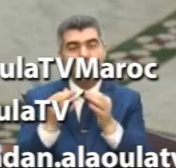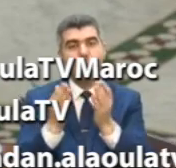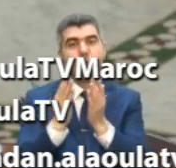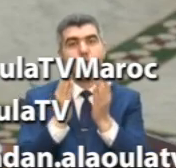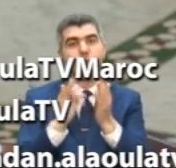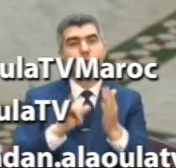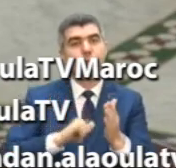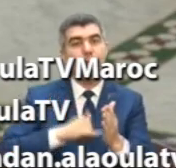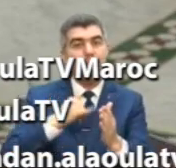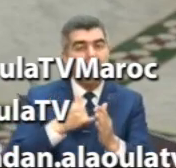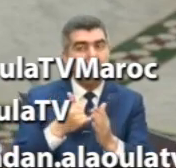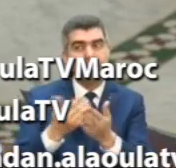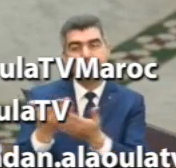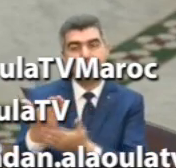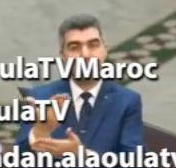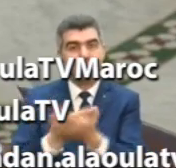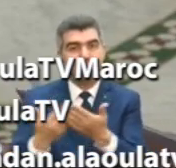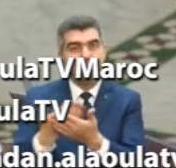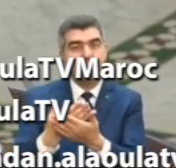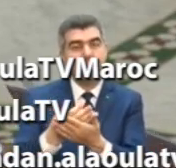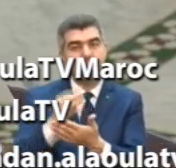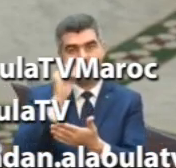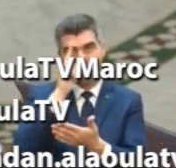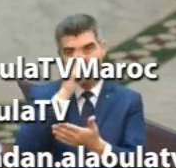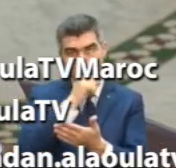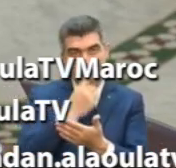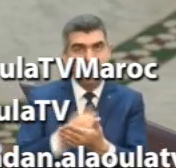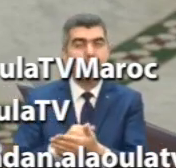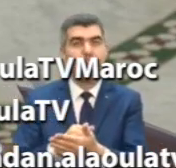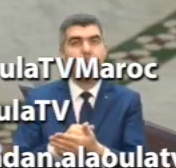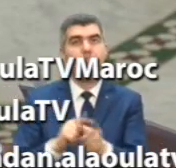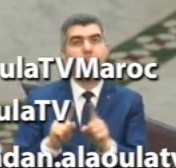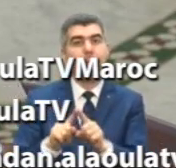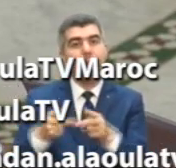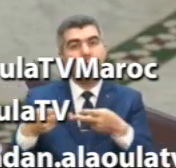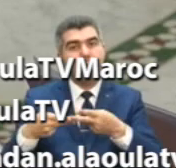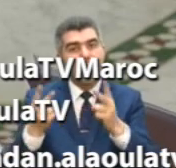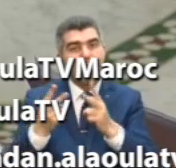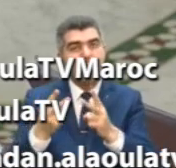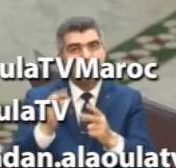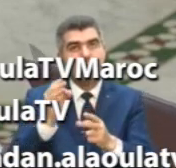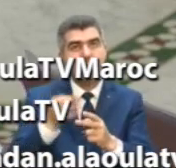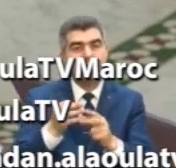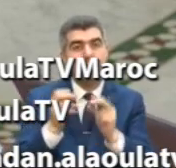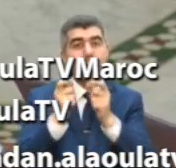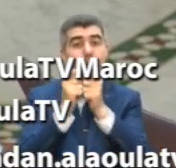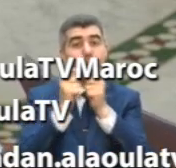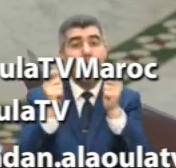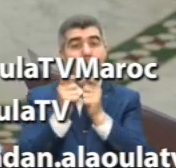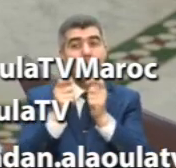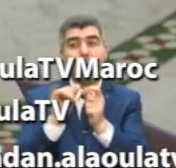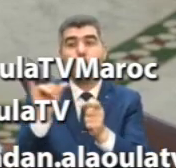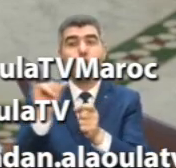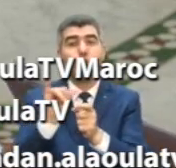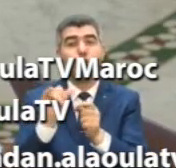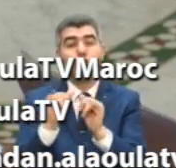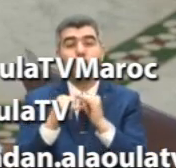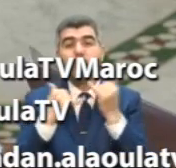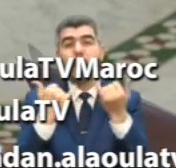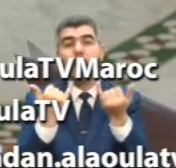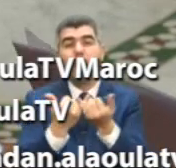أطر وتقنين القطاع الخاص من جهة أخرى، حيث تم تحديد تخصصات بناء على حاجية المقاولات